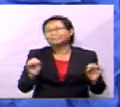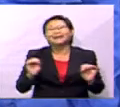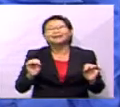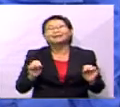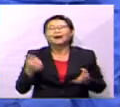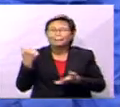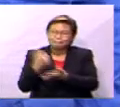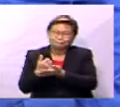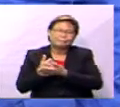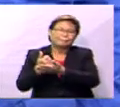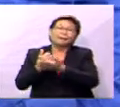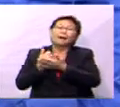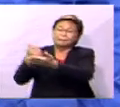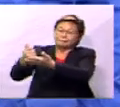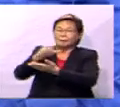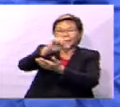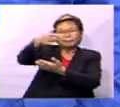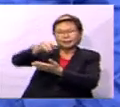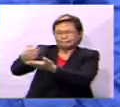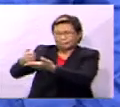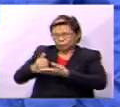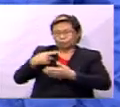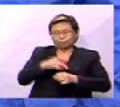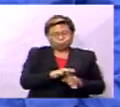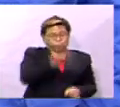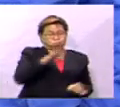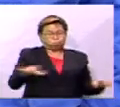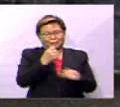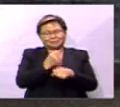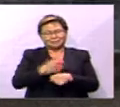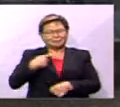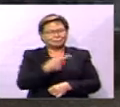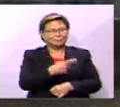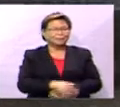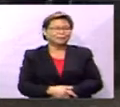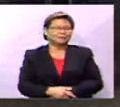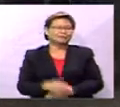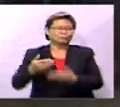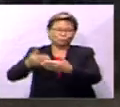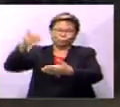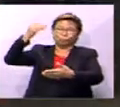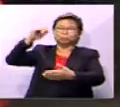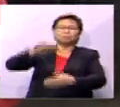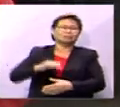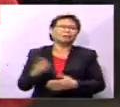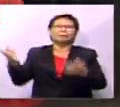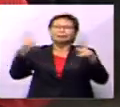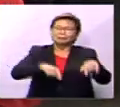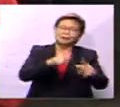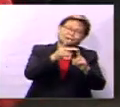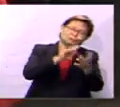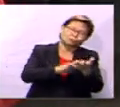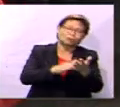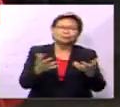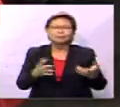Dengan bantuan APM, kami lebih bersemangat lagi untuk menjalankan tugas kami. Yeah. Sebelum ni memang terfikir nak datang macam mana ke sekolah. Tapi